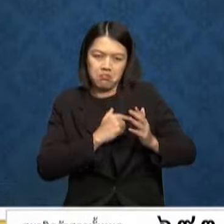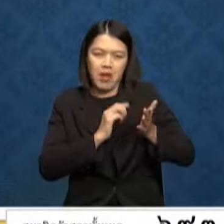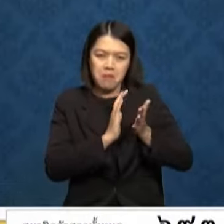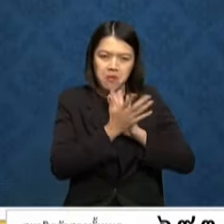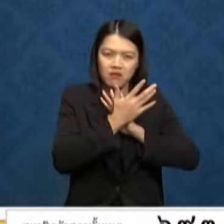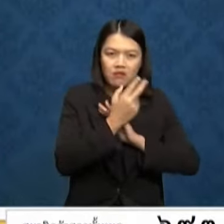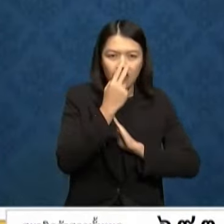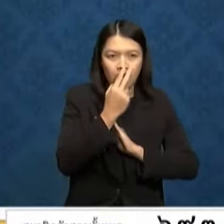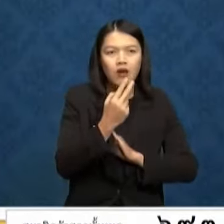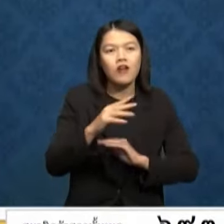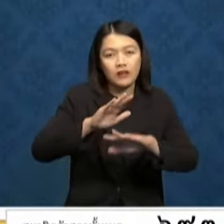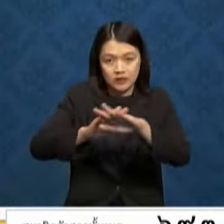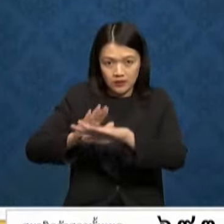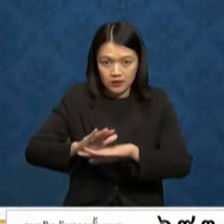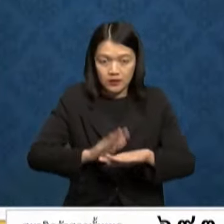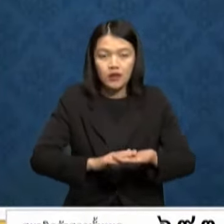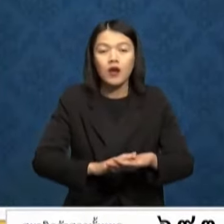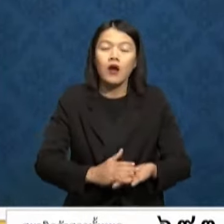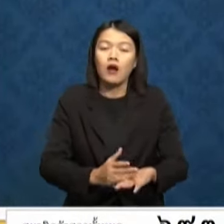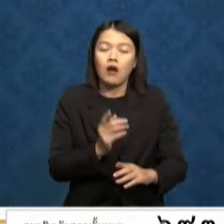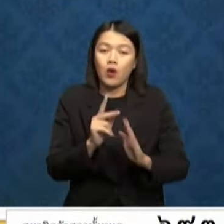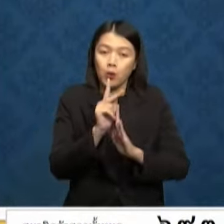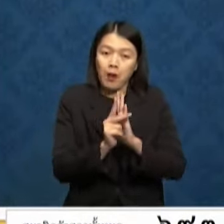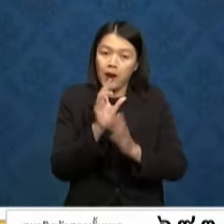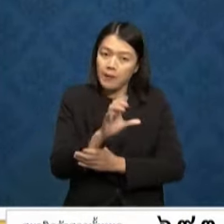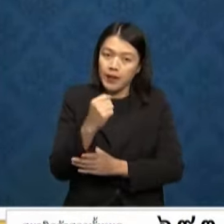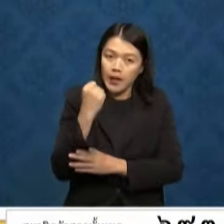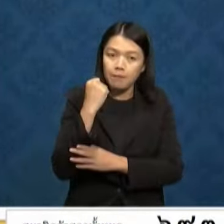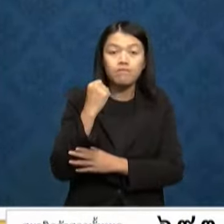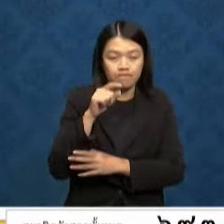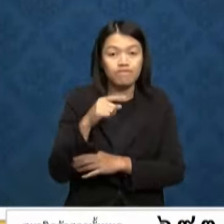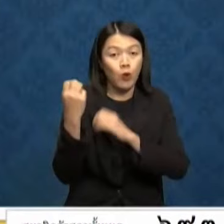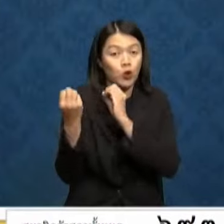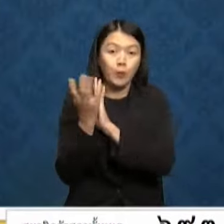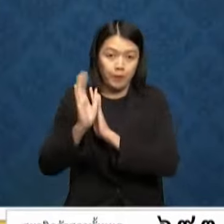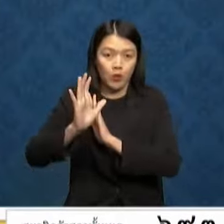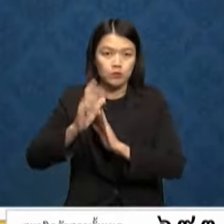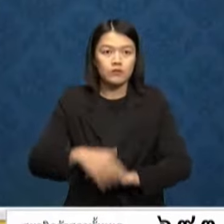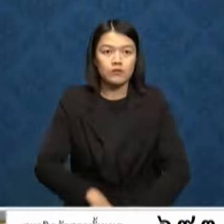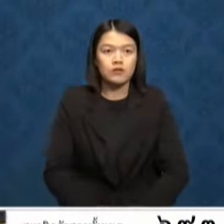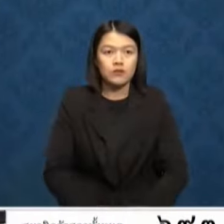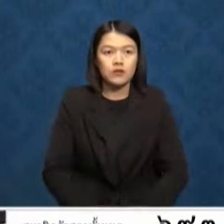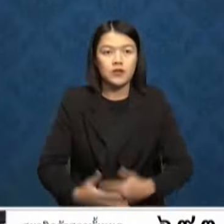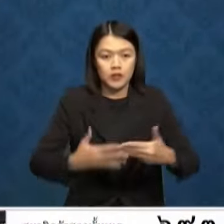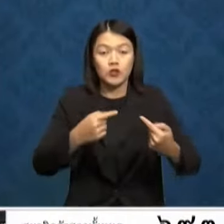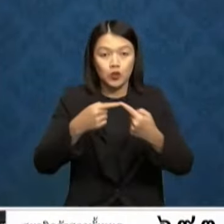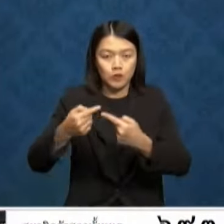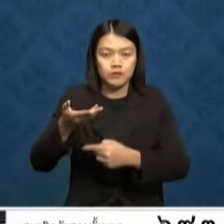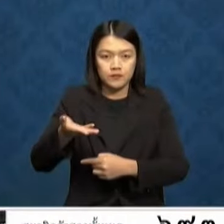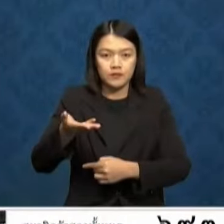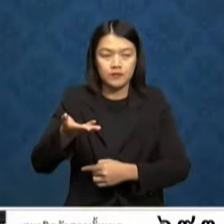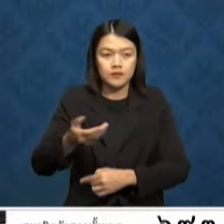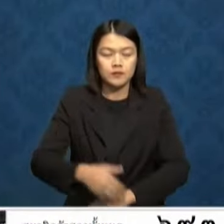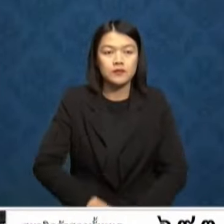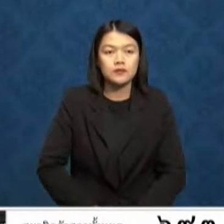จึงฝากท่านประธานว่ากำชับเพื่อนสมาชิกให้ทำตามข้อบังคับอย่างเคร่งครัดด้วยครับขอบพระคุณครับไม่เป็นไรครับเชิญต่อครับทท่านครับครับ